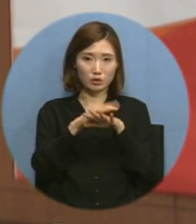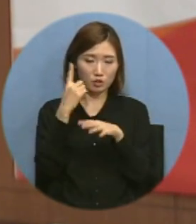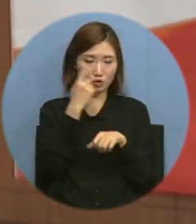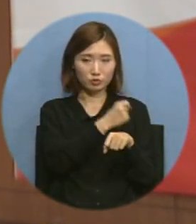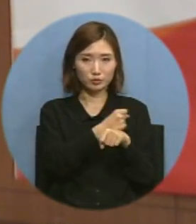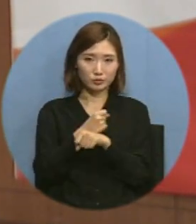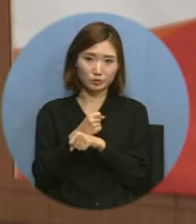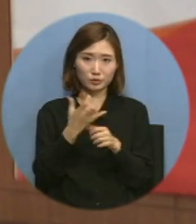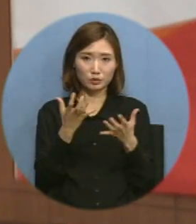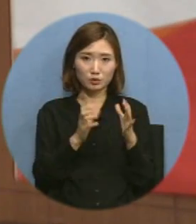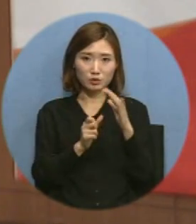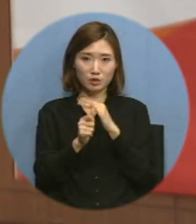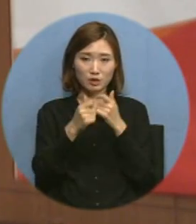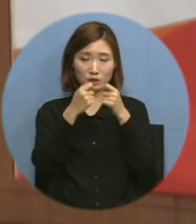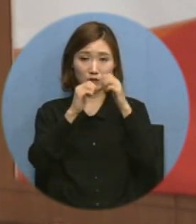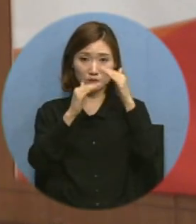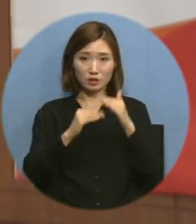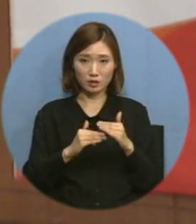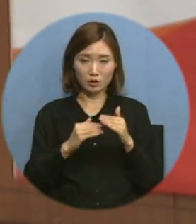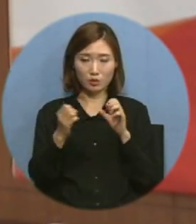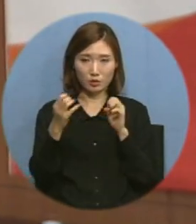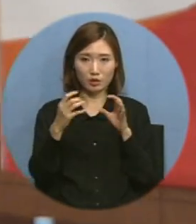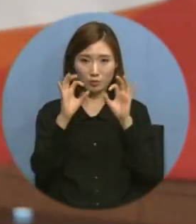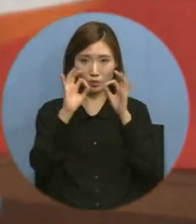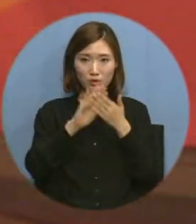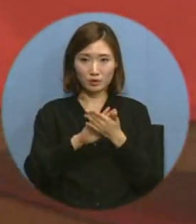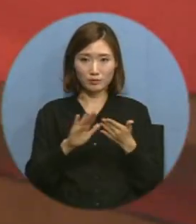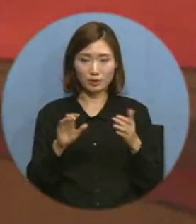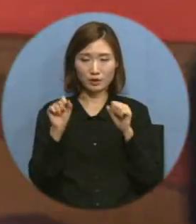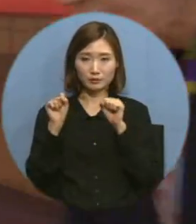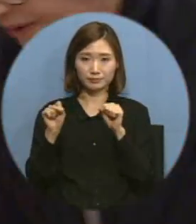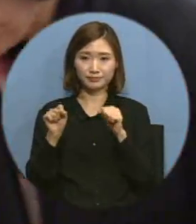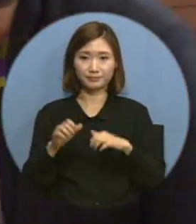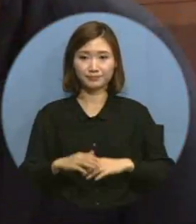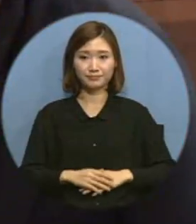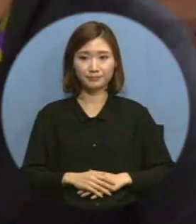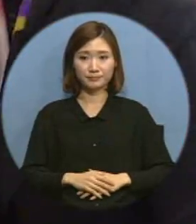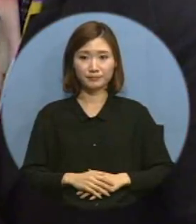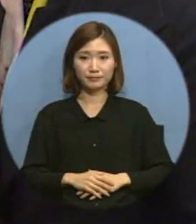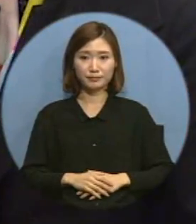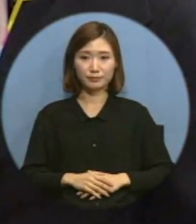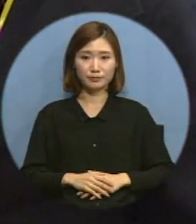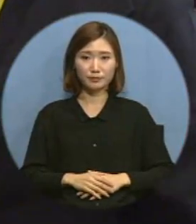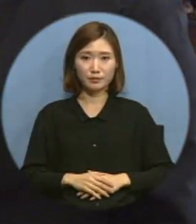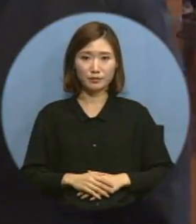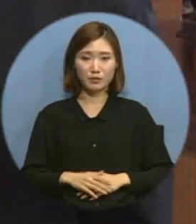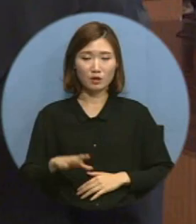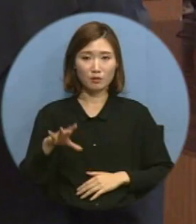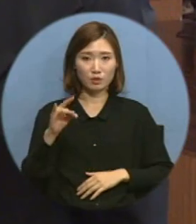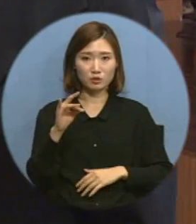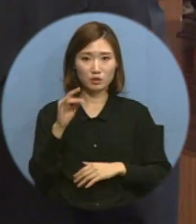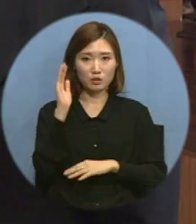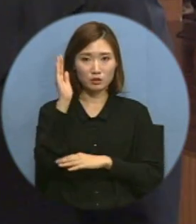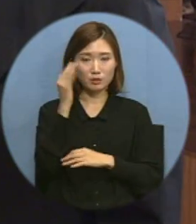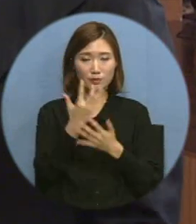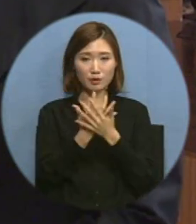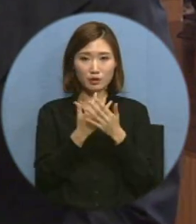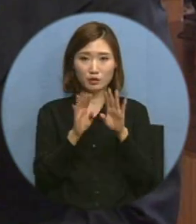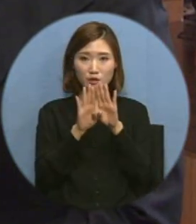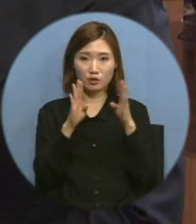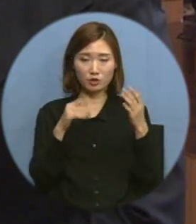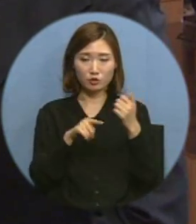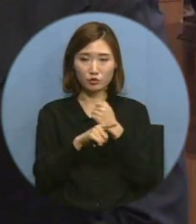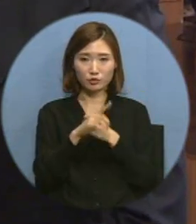황춘자 소장과 자세한 얘기 나눠보도록 하겠습니다네 안녕하세요네 안녕하세요 예 먼저이 세미나를 열게 된 그